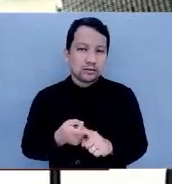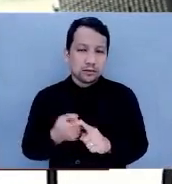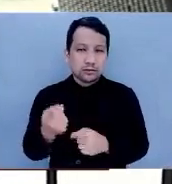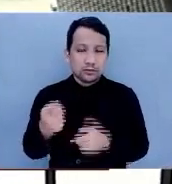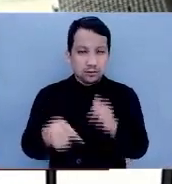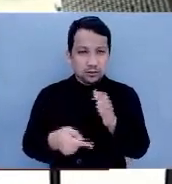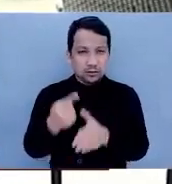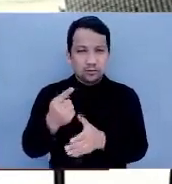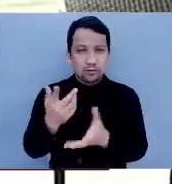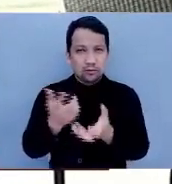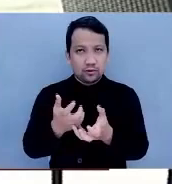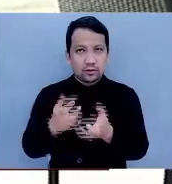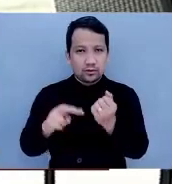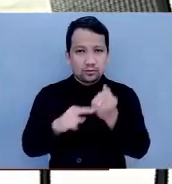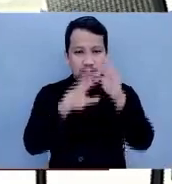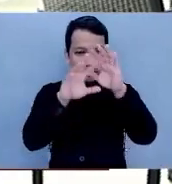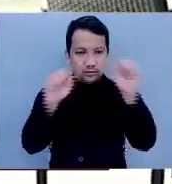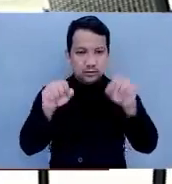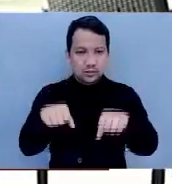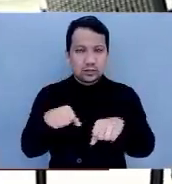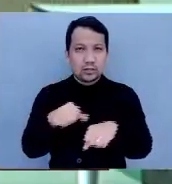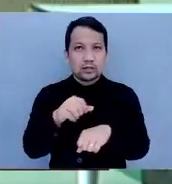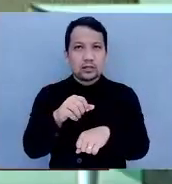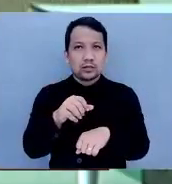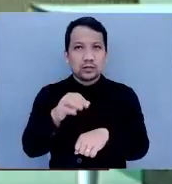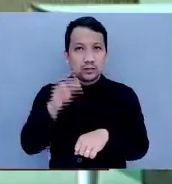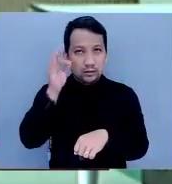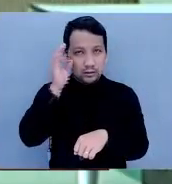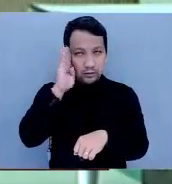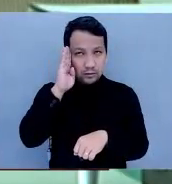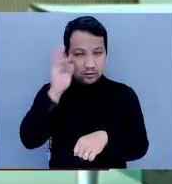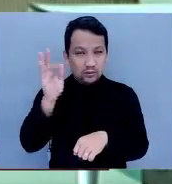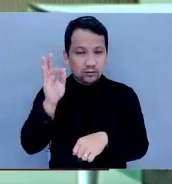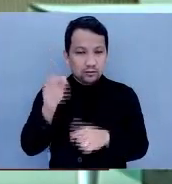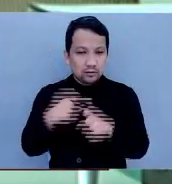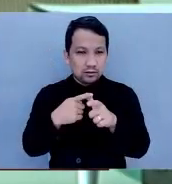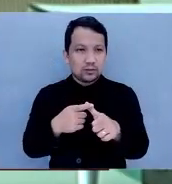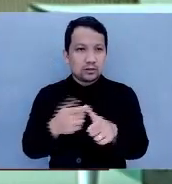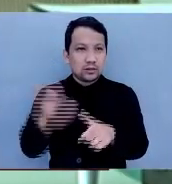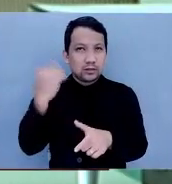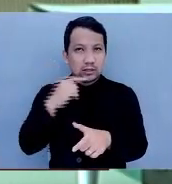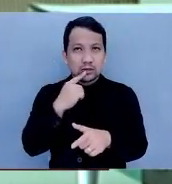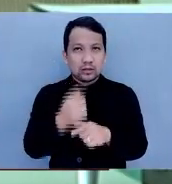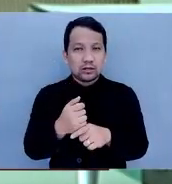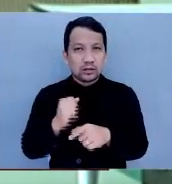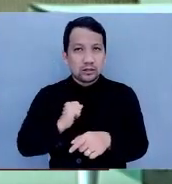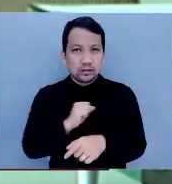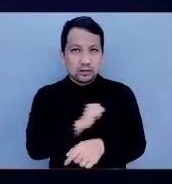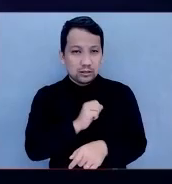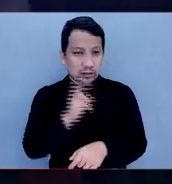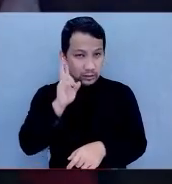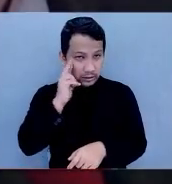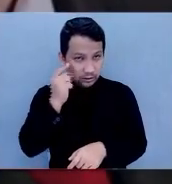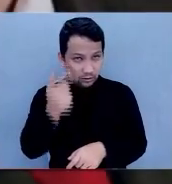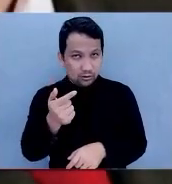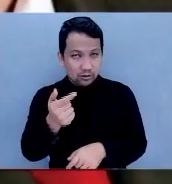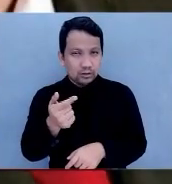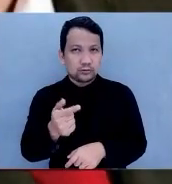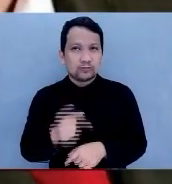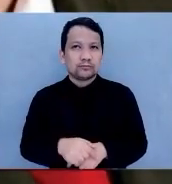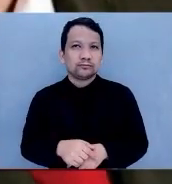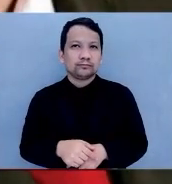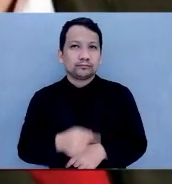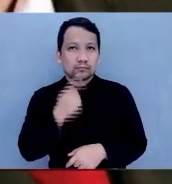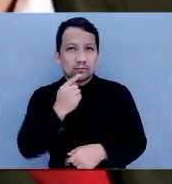nag-asam na maging vice president ng Pilipinas si Fernando nang maging running mate siya noon ni dating senator Richard Gordon kaya naman